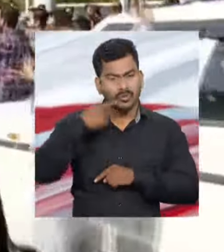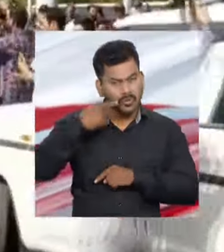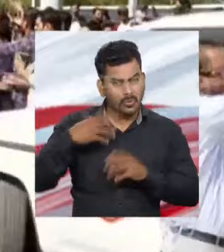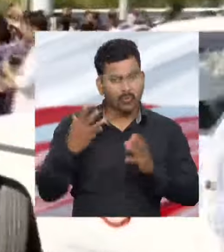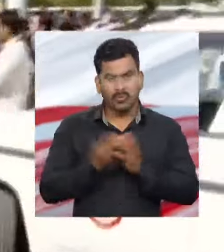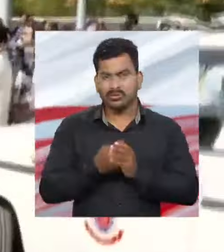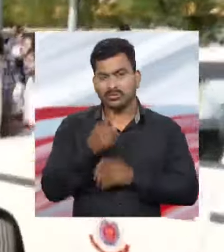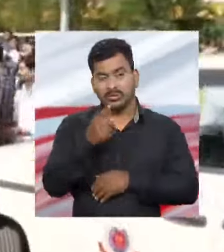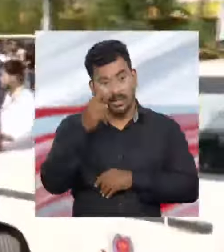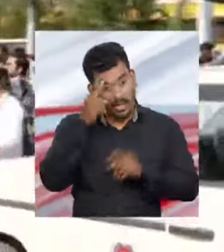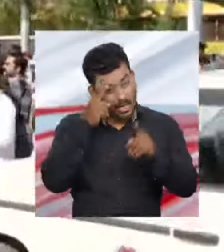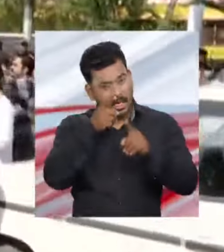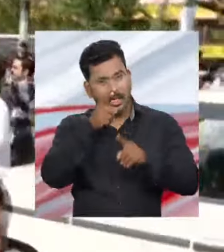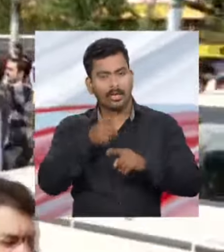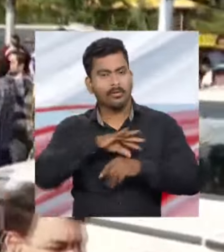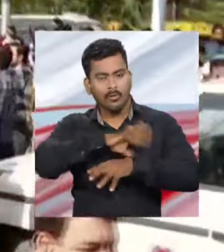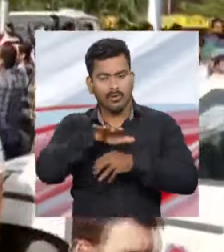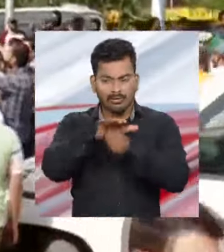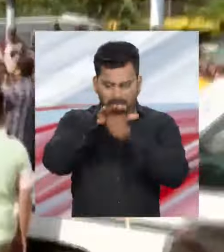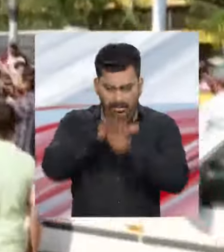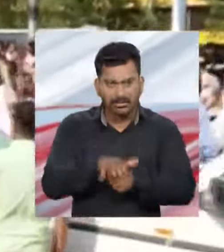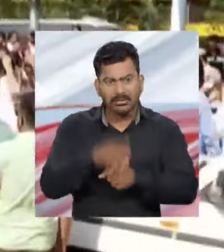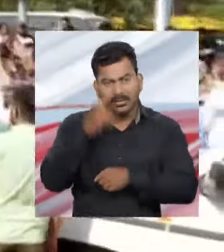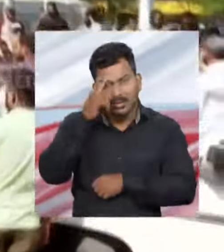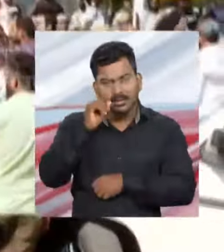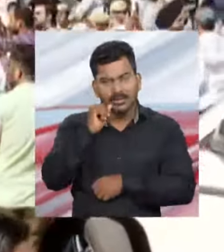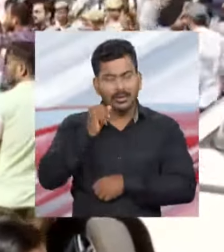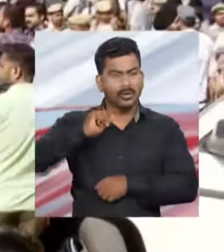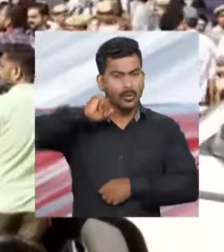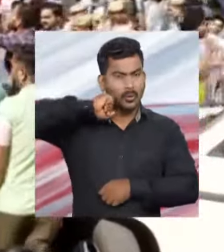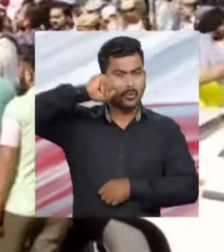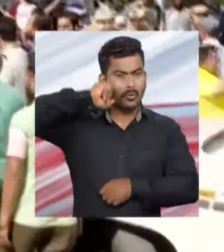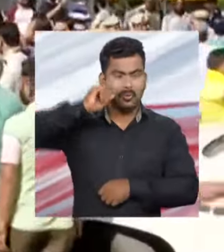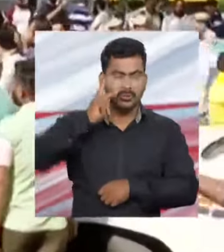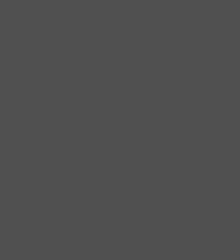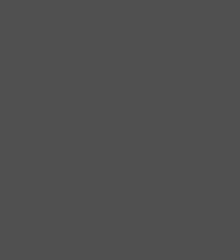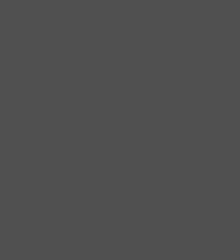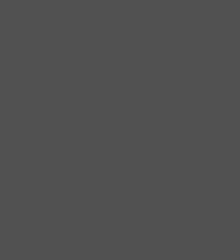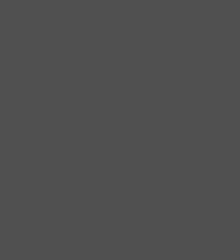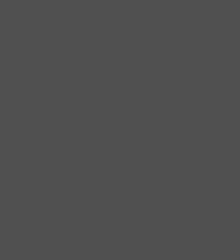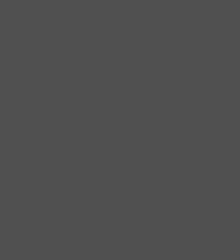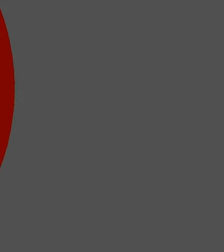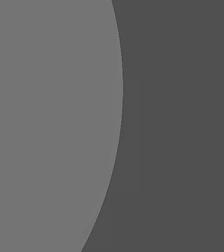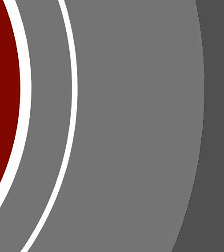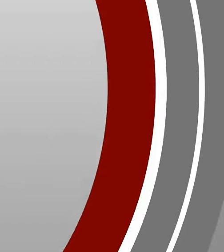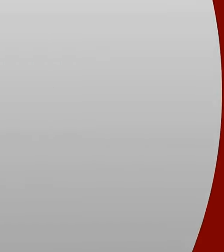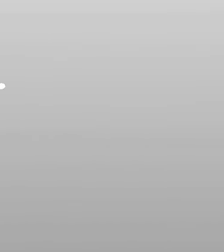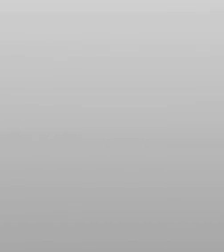വേദിയാകുമ്പോൾ, ഇന്ത്യ വേദിയാകുമ്പോൾ ഇത്തരം നടപടികൾ നടത്തുന്നത് രാഷ്ട്രീയ വേട്ടയാടലാണെന്ന്.